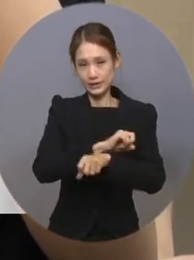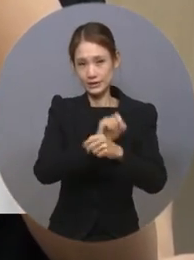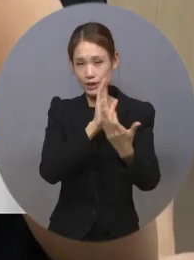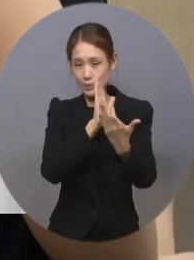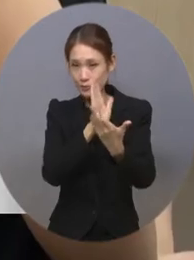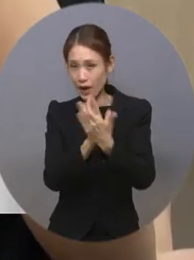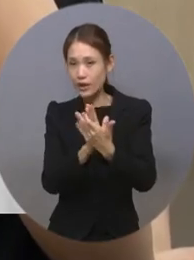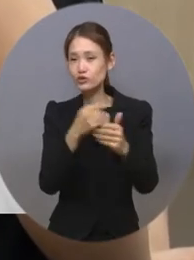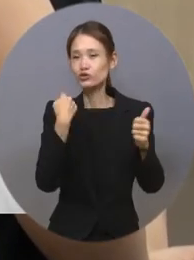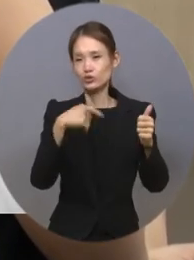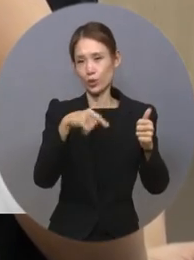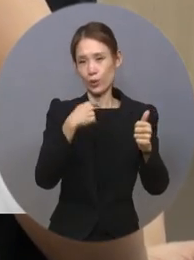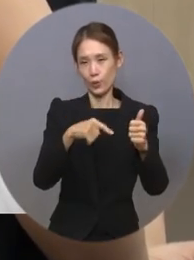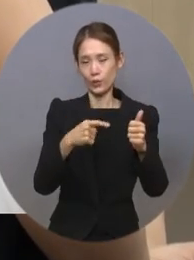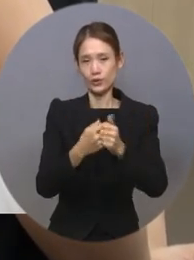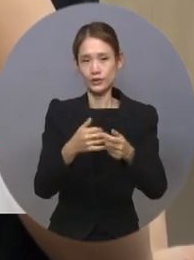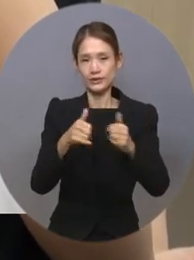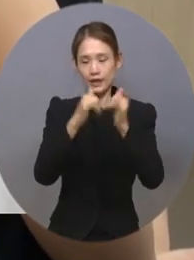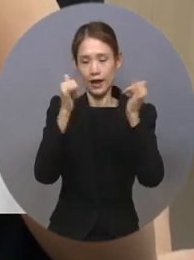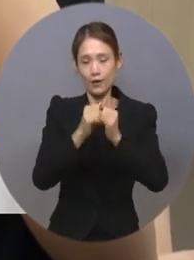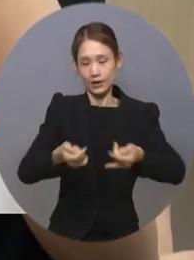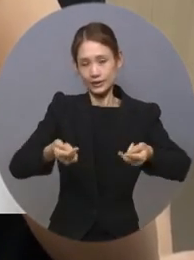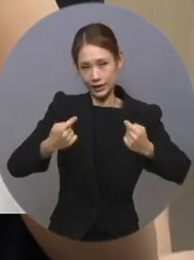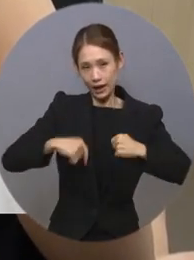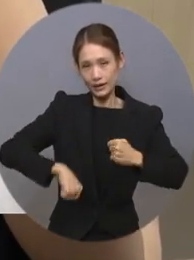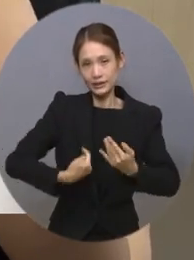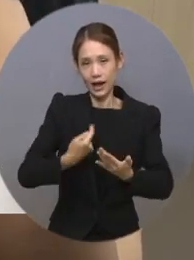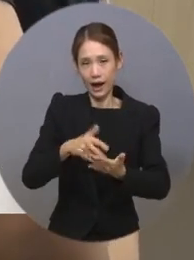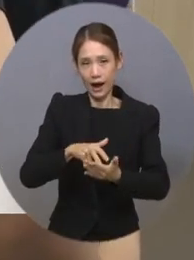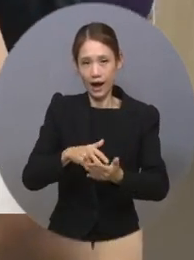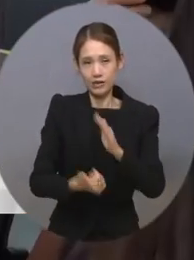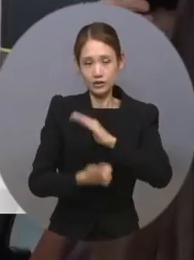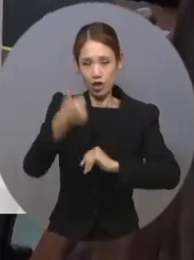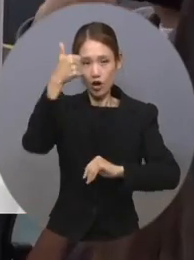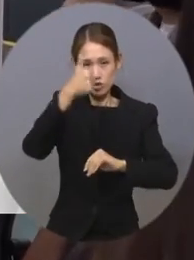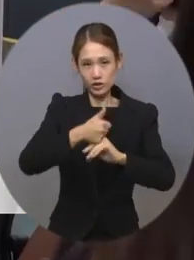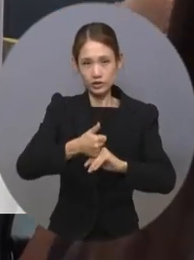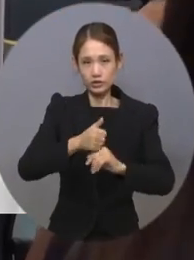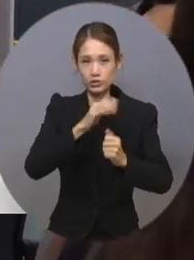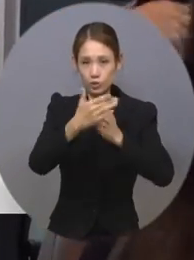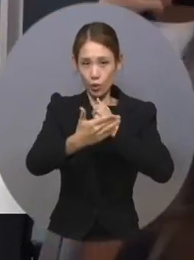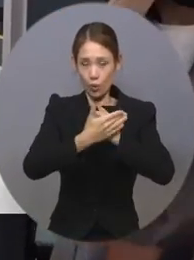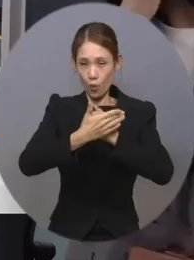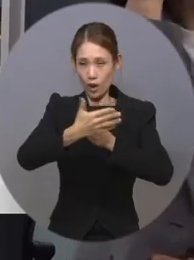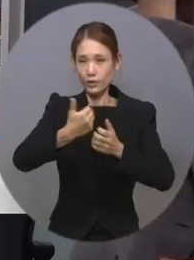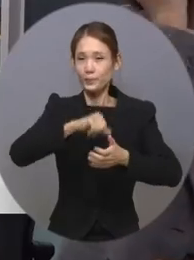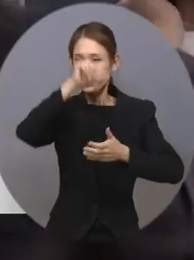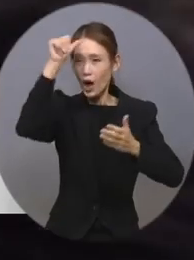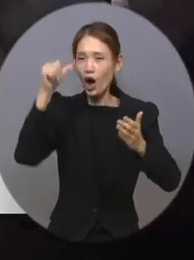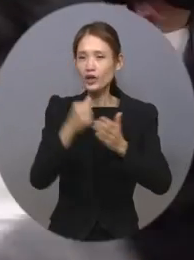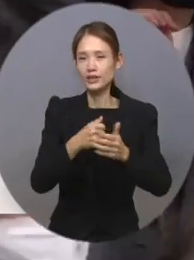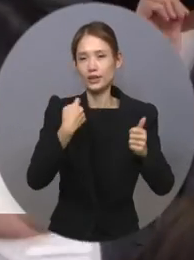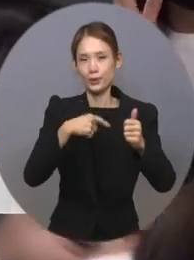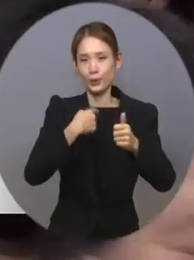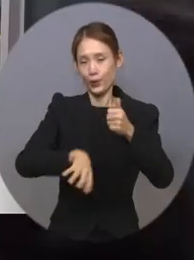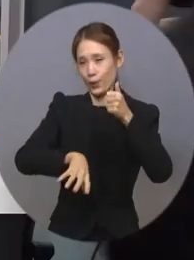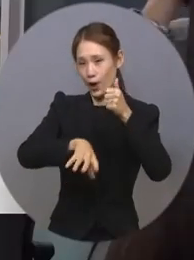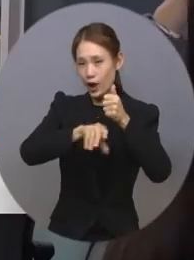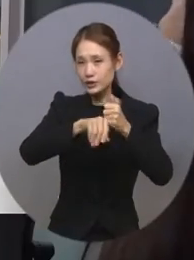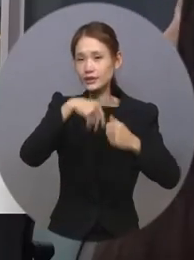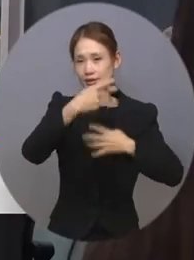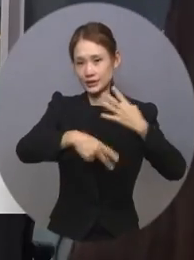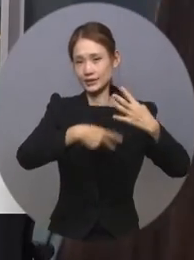통해 이들의 사회 참여와 자아 성취에 실질적 도움이 되는 평생 교육 원스톱